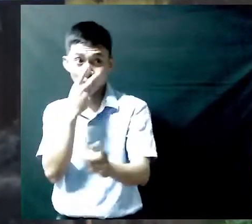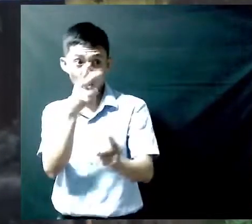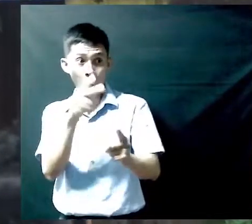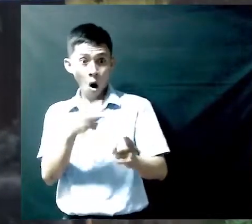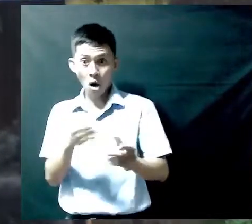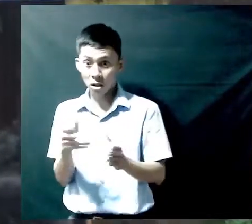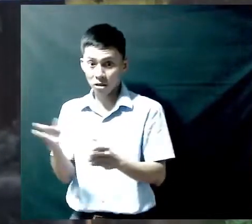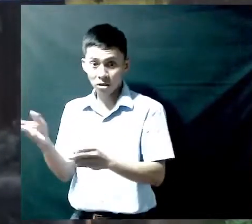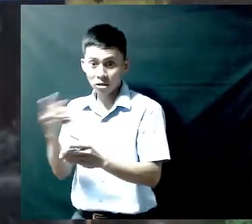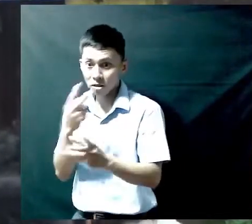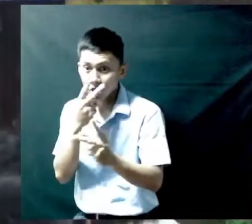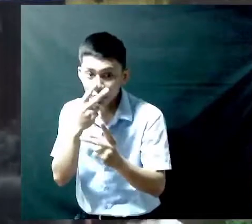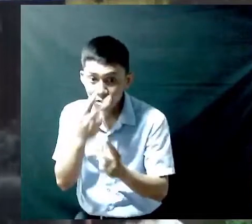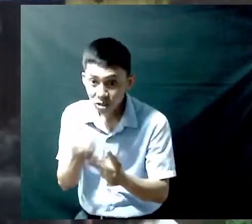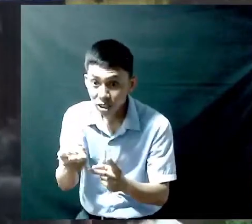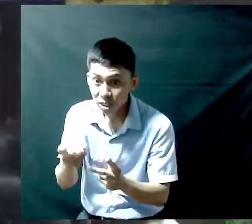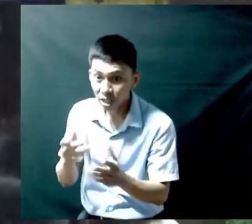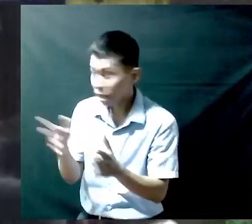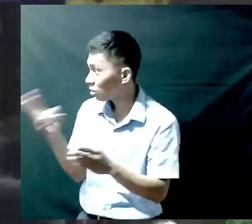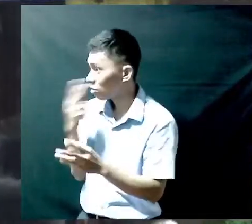laki ng Bible ko, tapos naka-necktie ako.